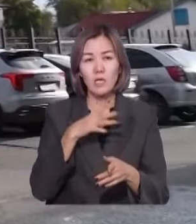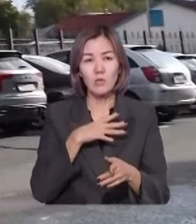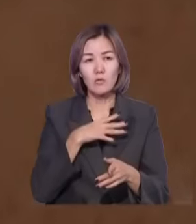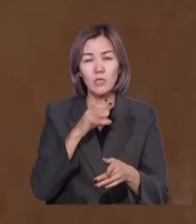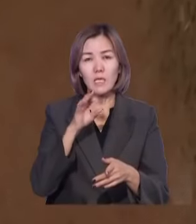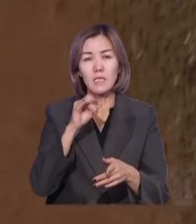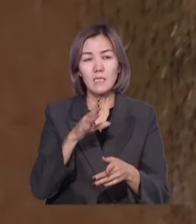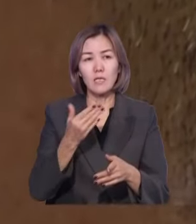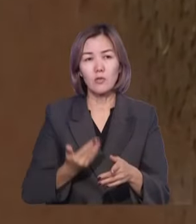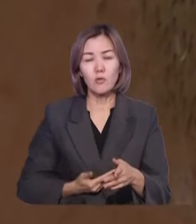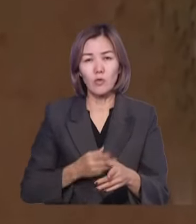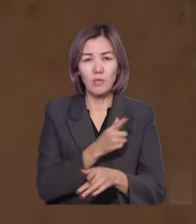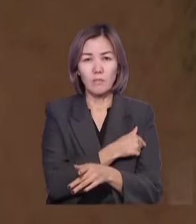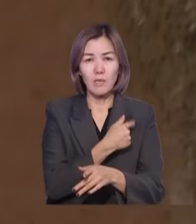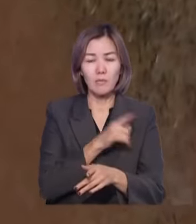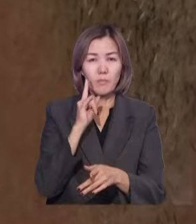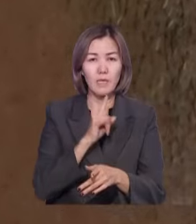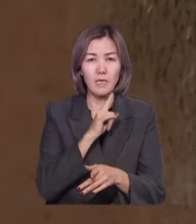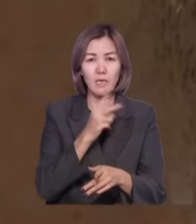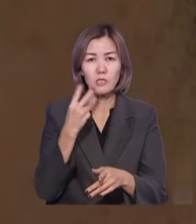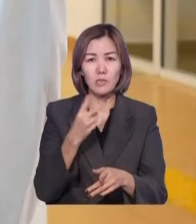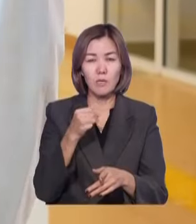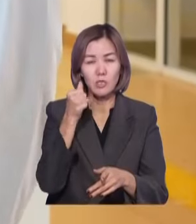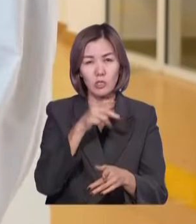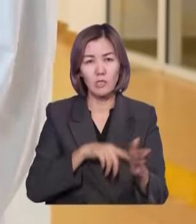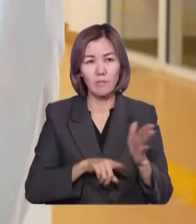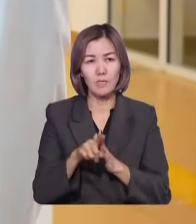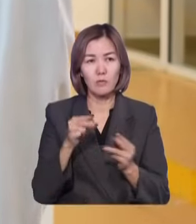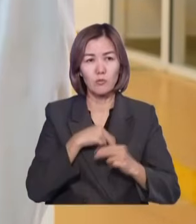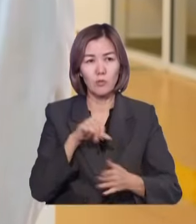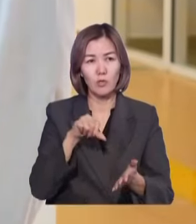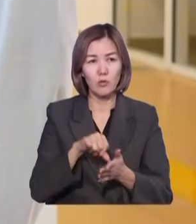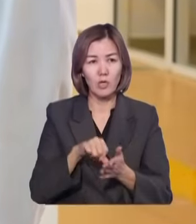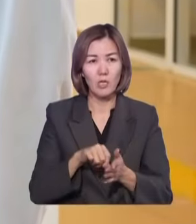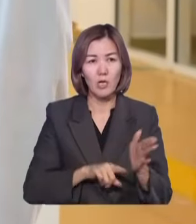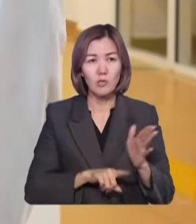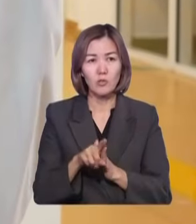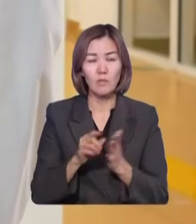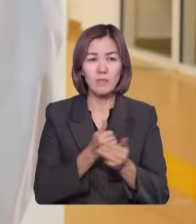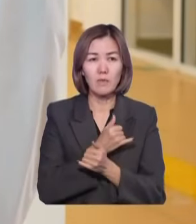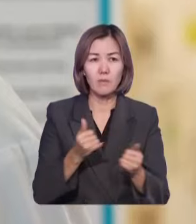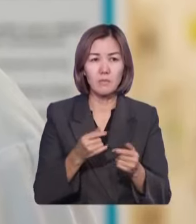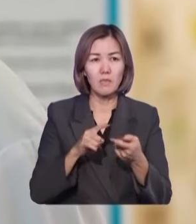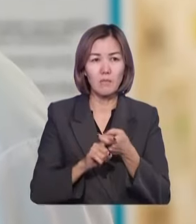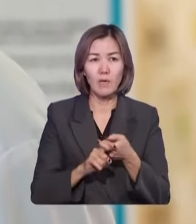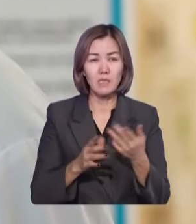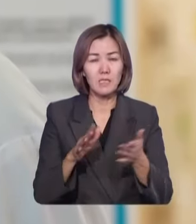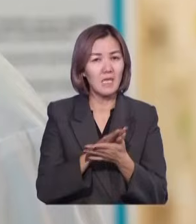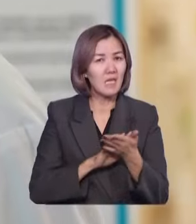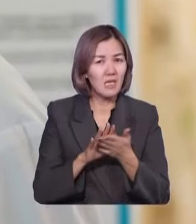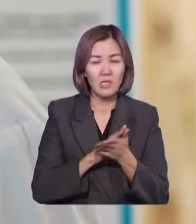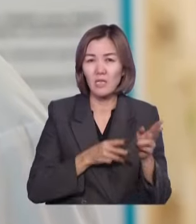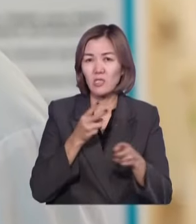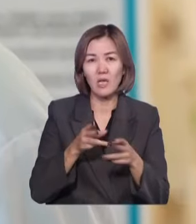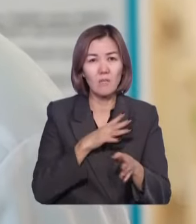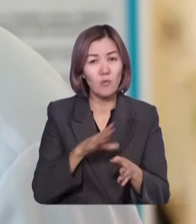Eskelde audanın turgunu medbike kizmetine 2022 jılı jumuska turgan. Sodan beri kizmetine baylanıstı eşkanday arı